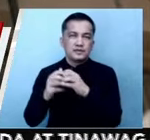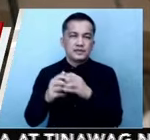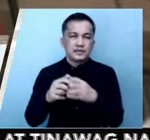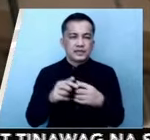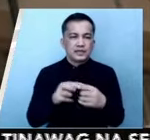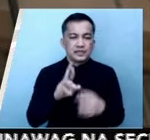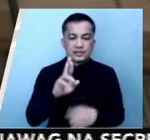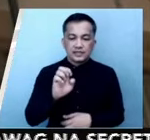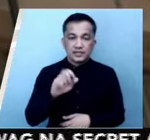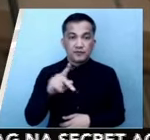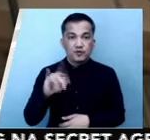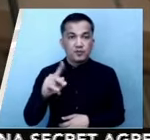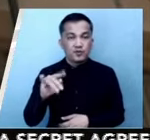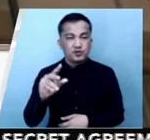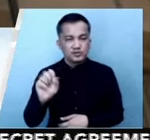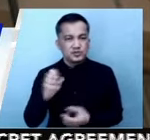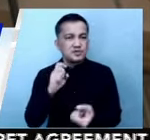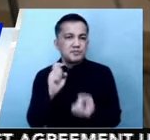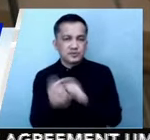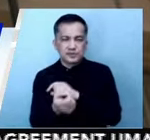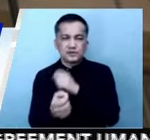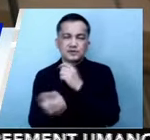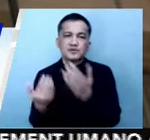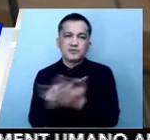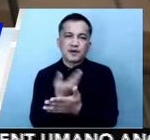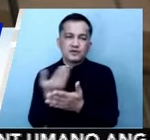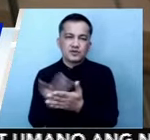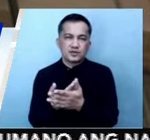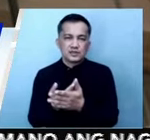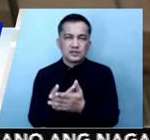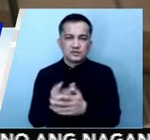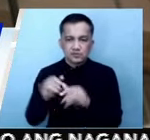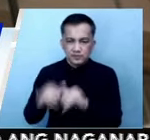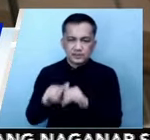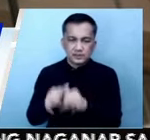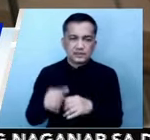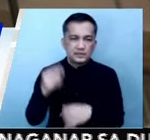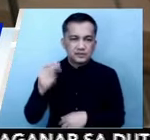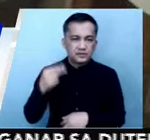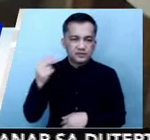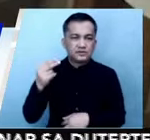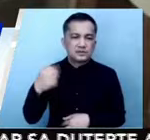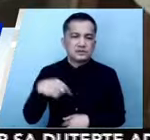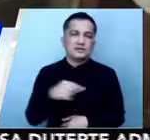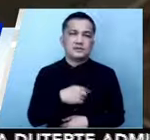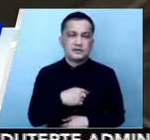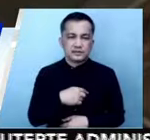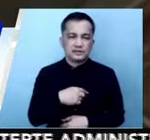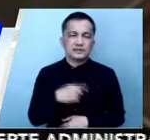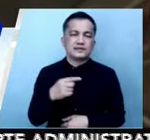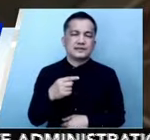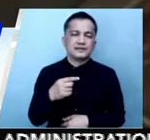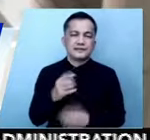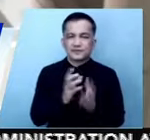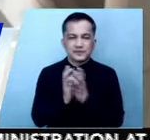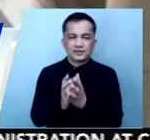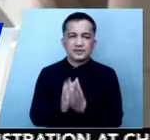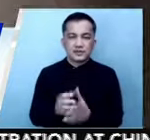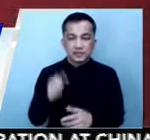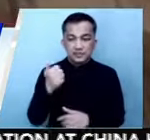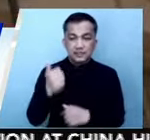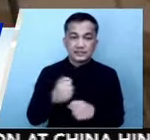lahat para hindi mawala sa istorya ng ating lipunan. 10 taon na raw niya itong